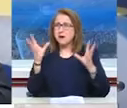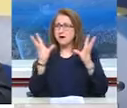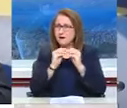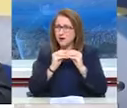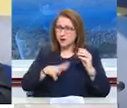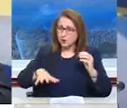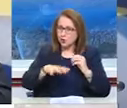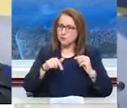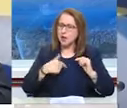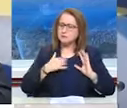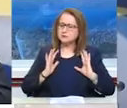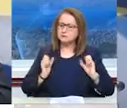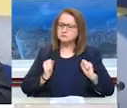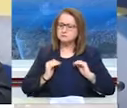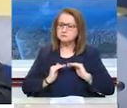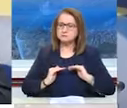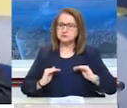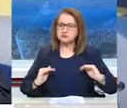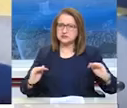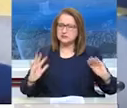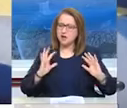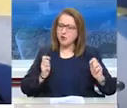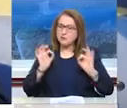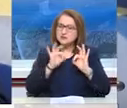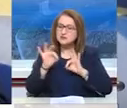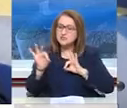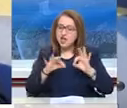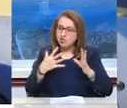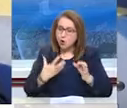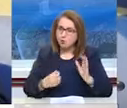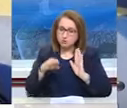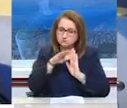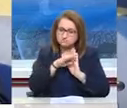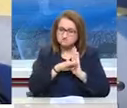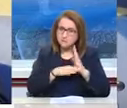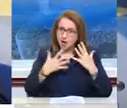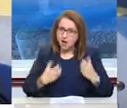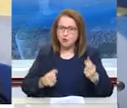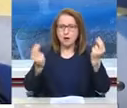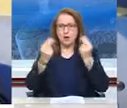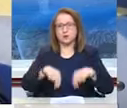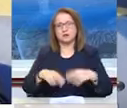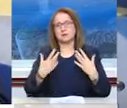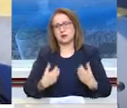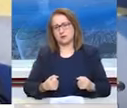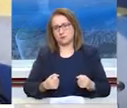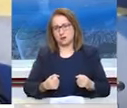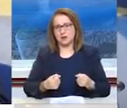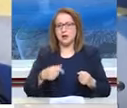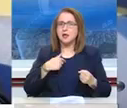ψύχρεμα, μεθοδικά και αποτελεσματικά. Διαθέτουμε και υλοποιούμε